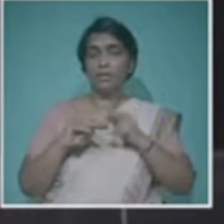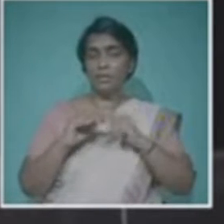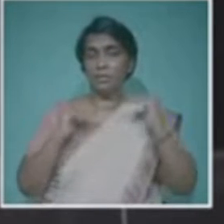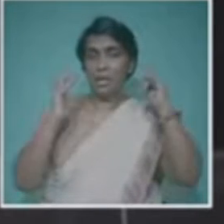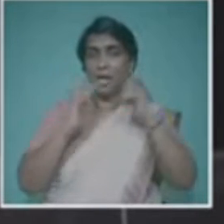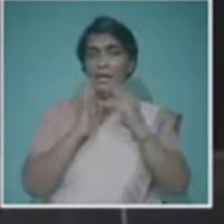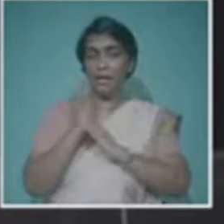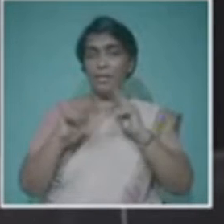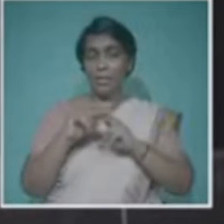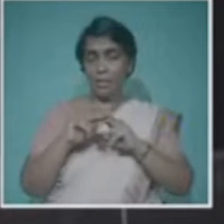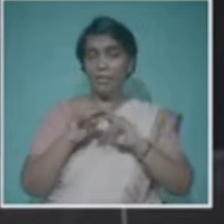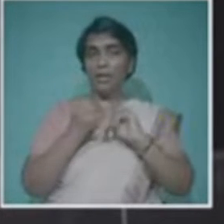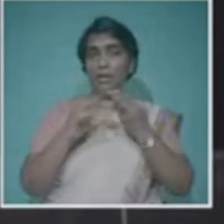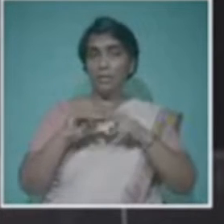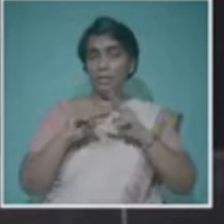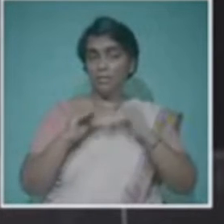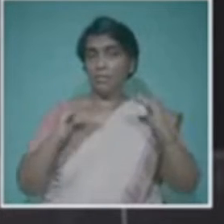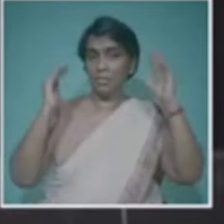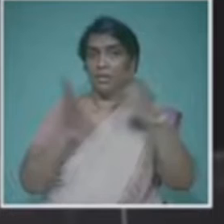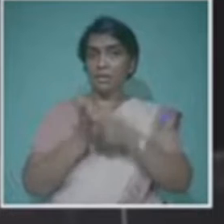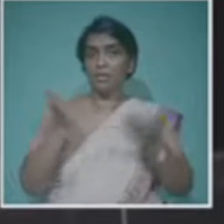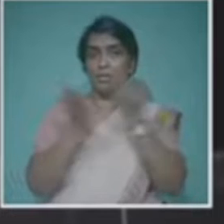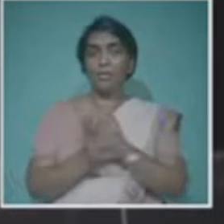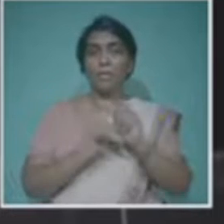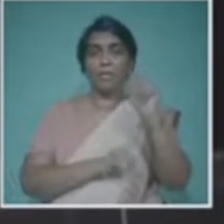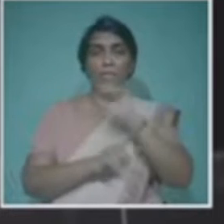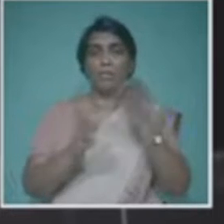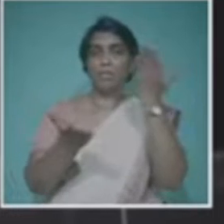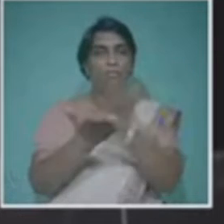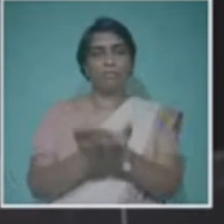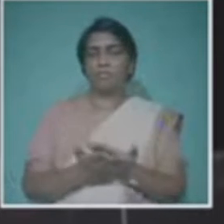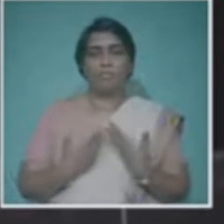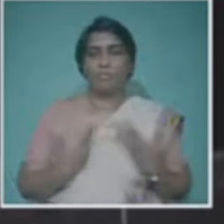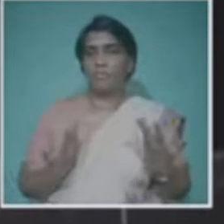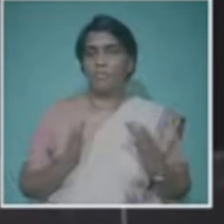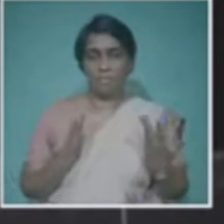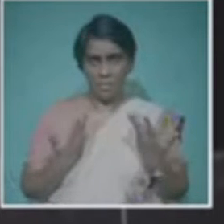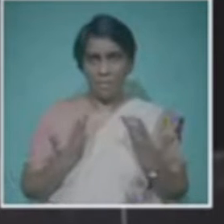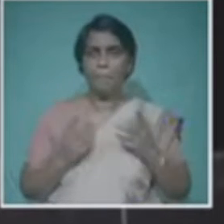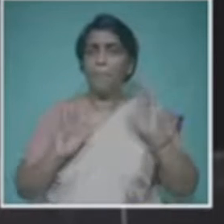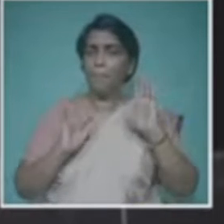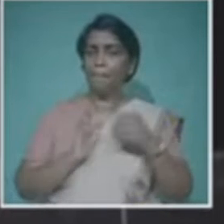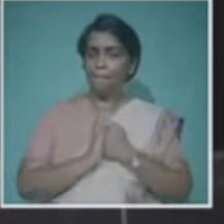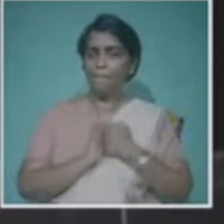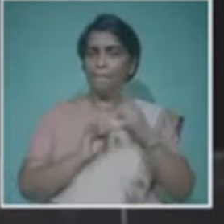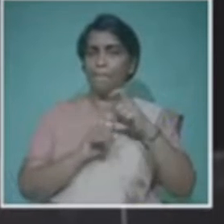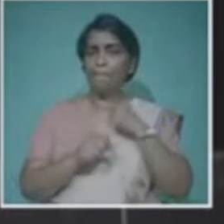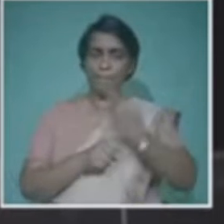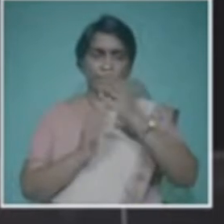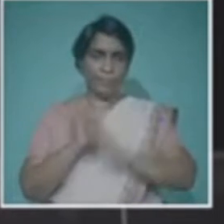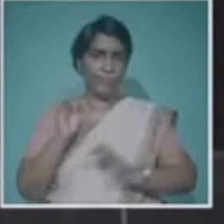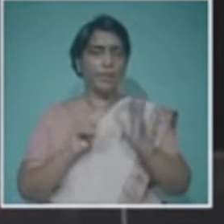මූල අරමුදලත් සමග එකඟ වෙච්ච පාර්ලිමේන්තුවේ ඉදිරිපත් කරන්න නම් හැකියාවක් නැති වෙයි කියලා. හැබැයි ගරු දිනේෂ් ගුණවර්ධන